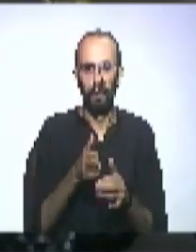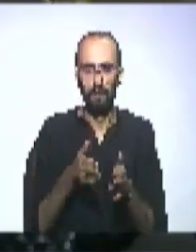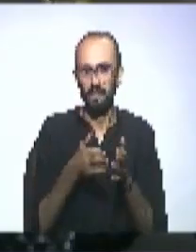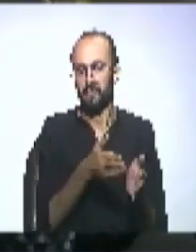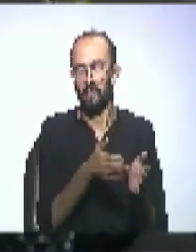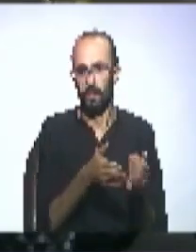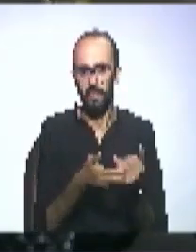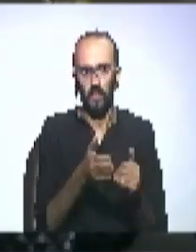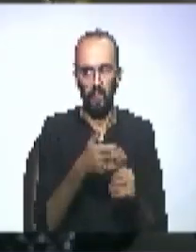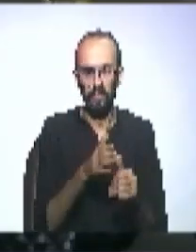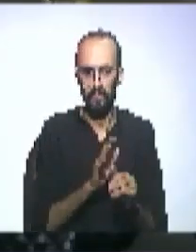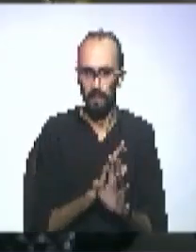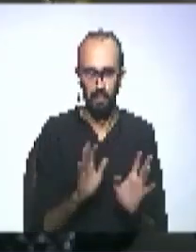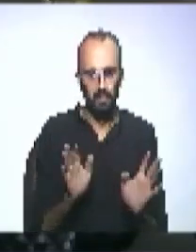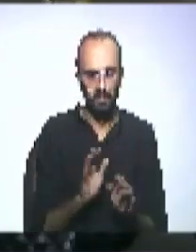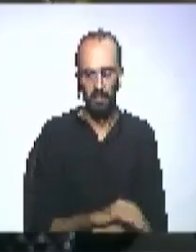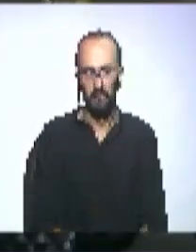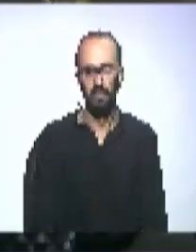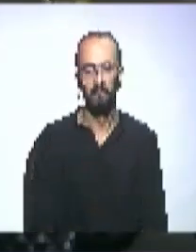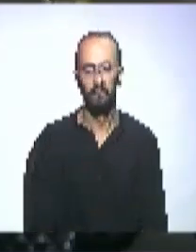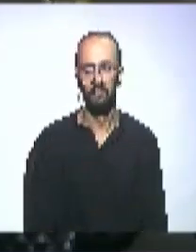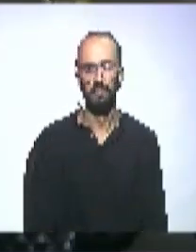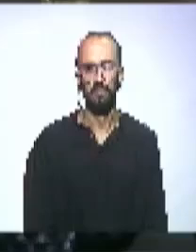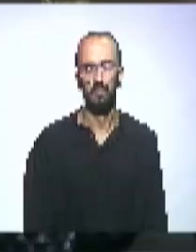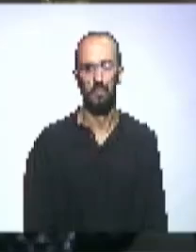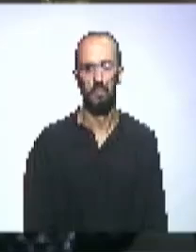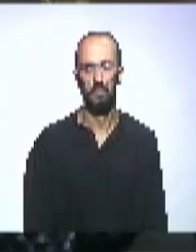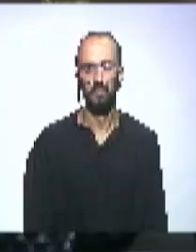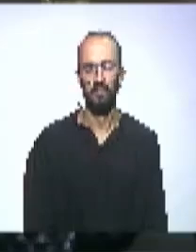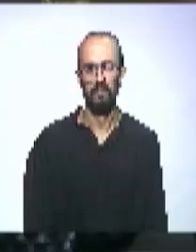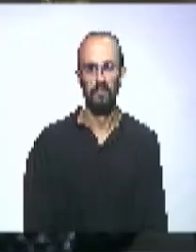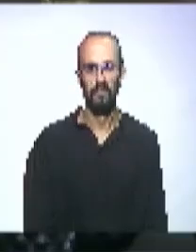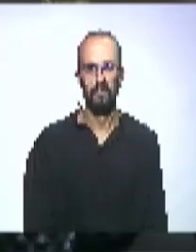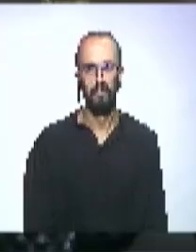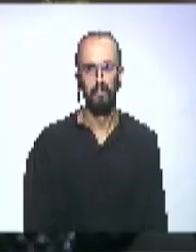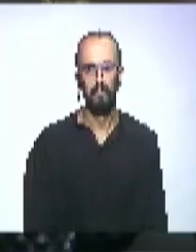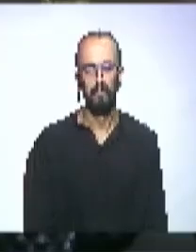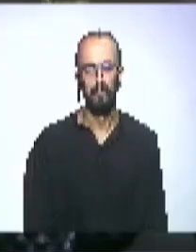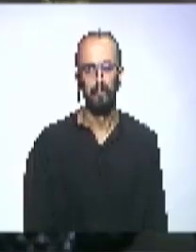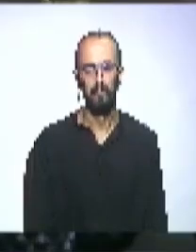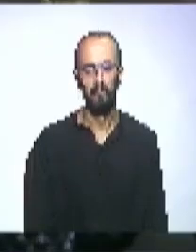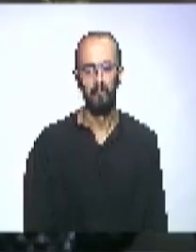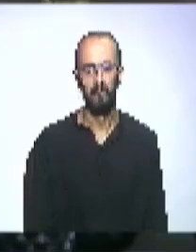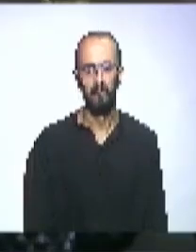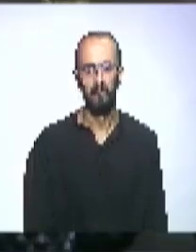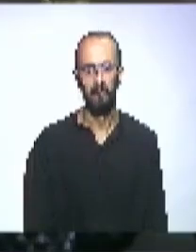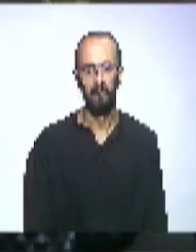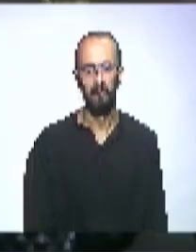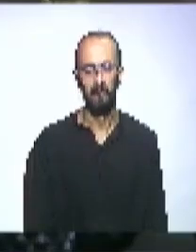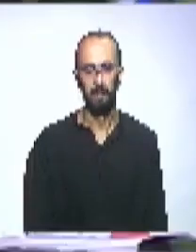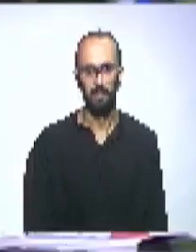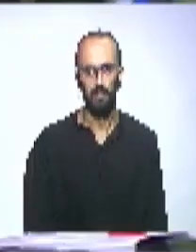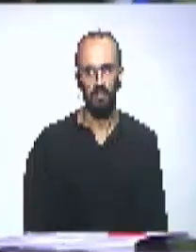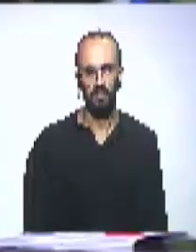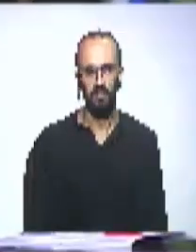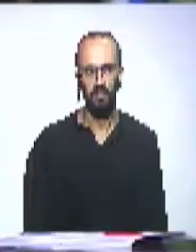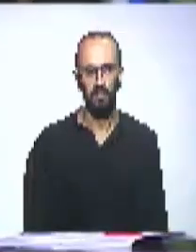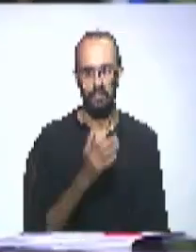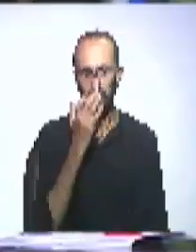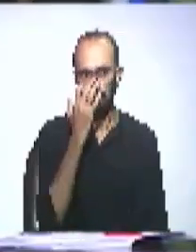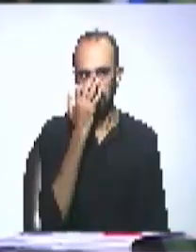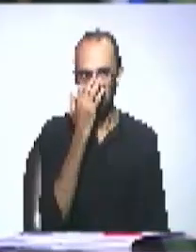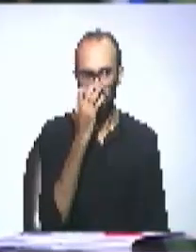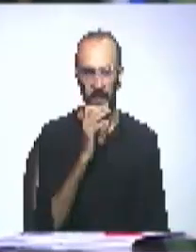حطه في الفطيره على طول يستوي في الفرن كل الحاجات مع بعضها. تمام، صح يا شيف؟ بالظبط كده. هناخد بقى